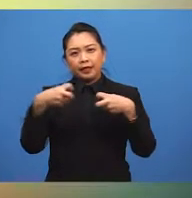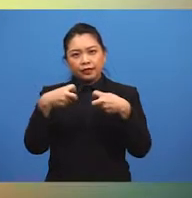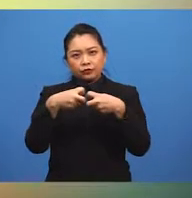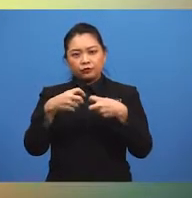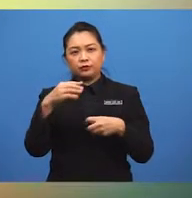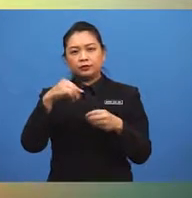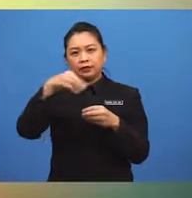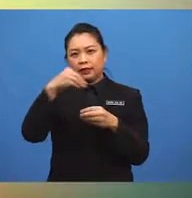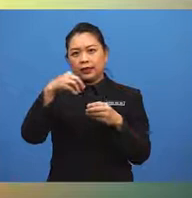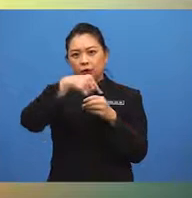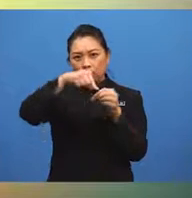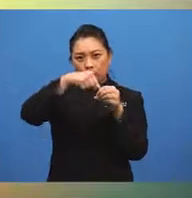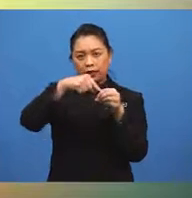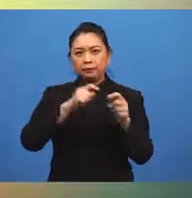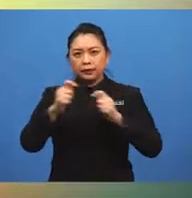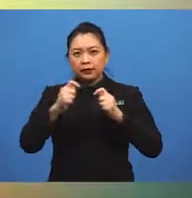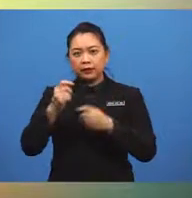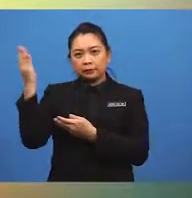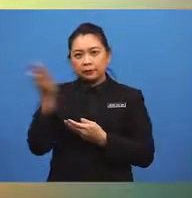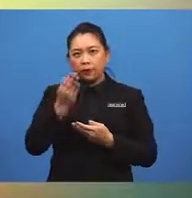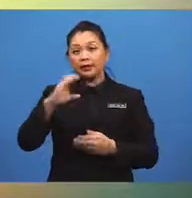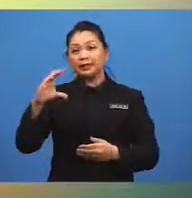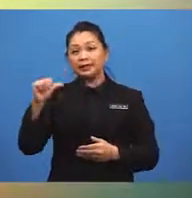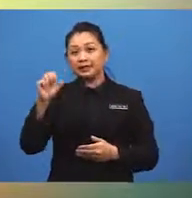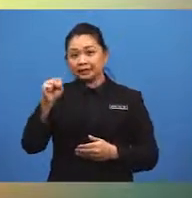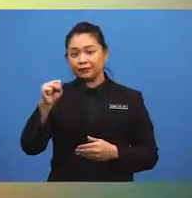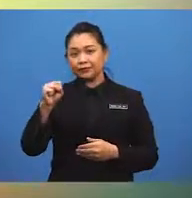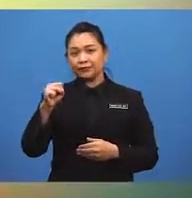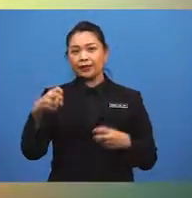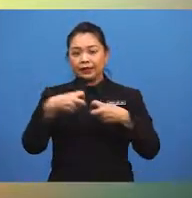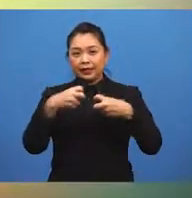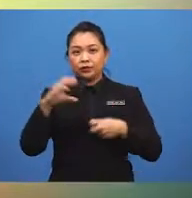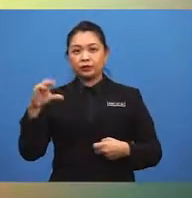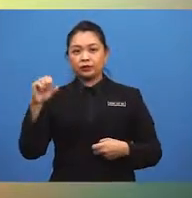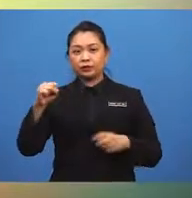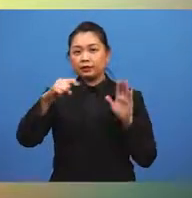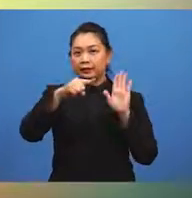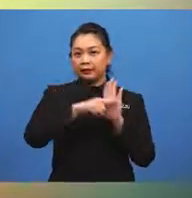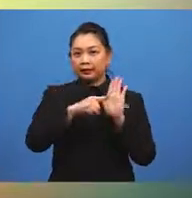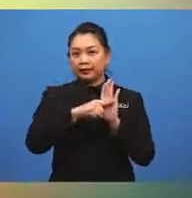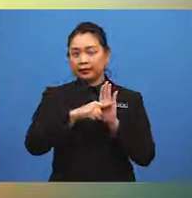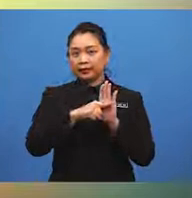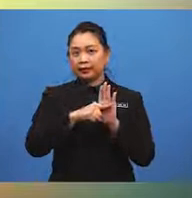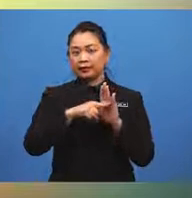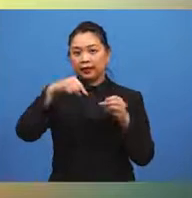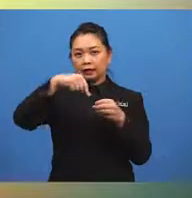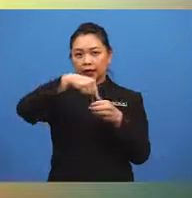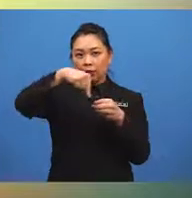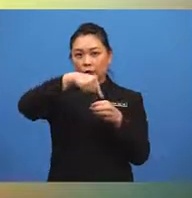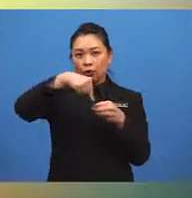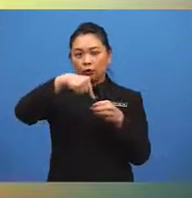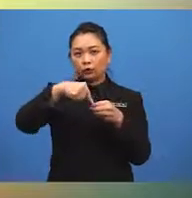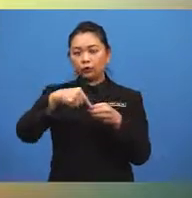Elektron dan lohong ini bertindak sebagai pembawa cas. Elektron bercas negatif manakala lohong pembawa